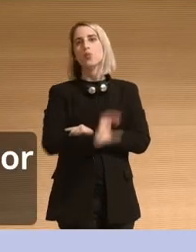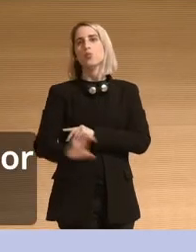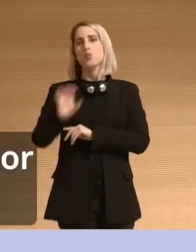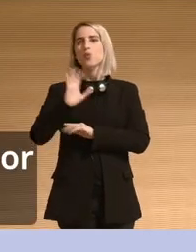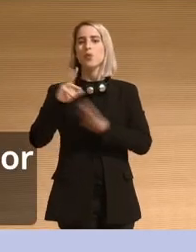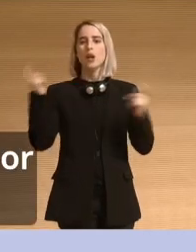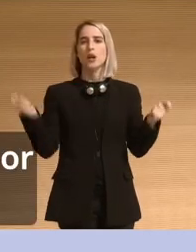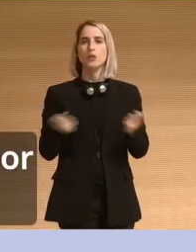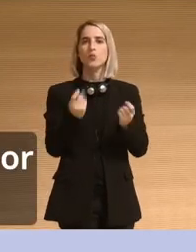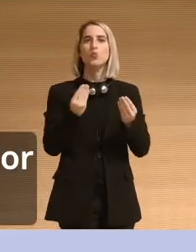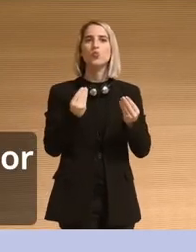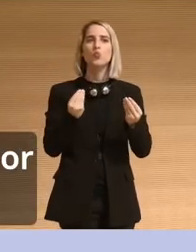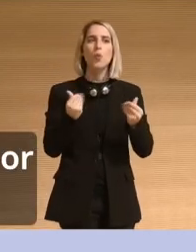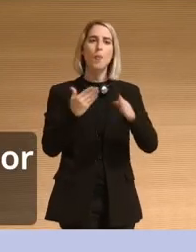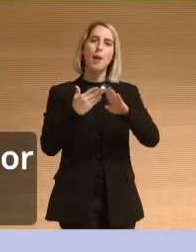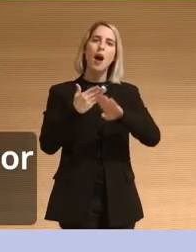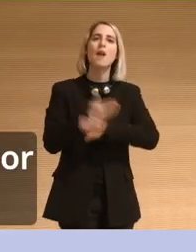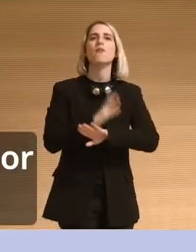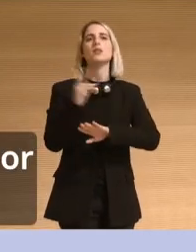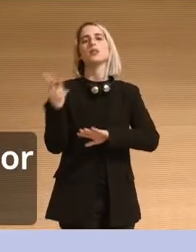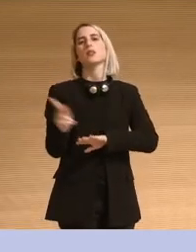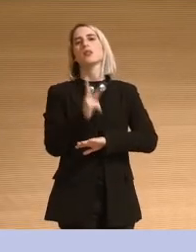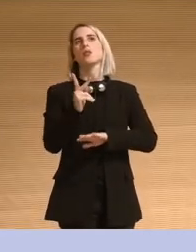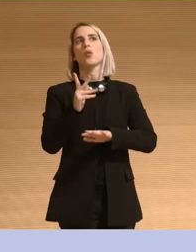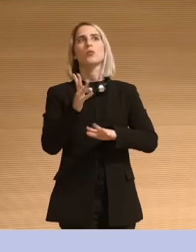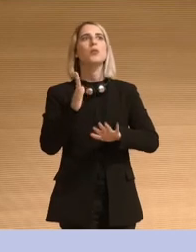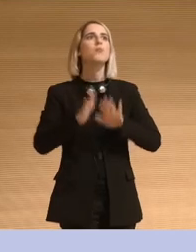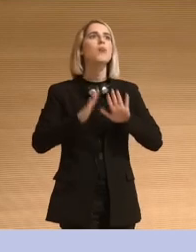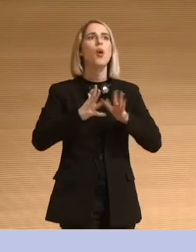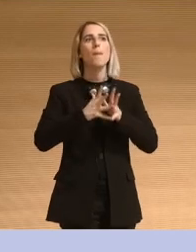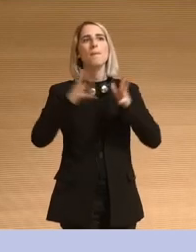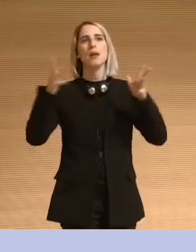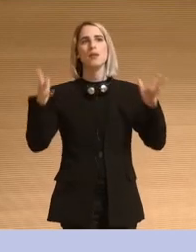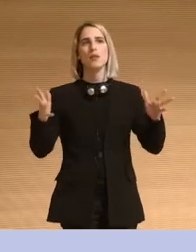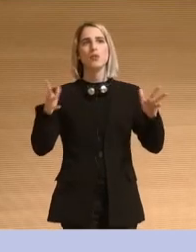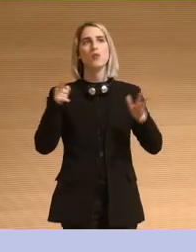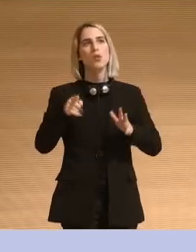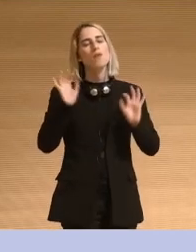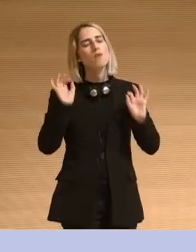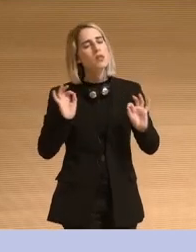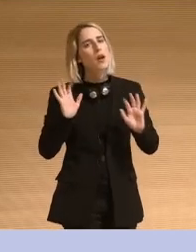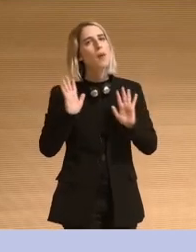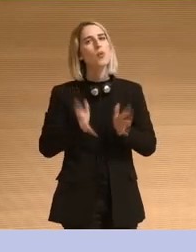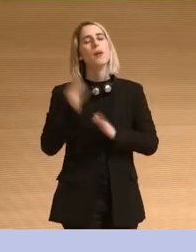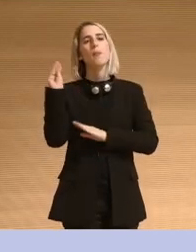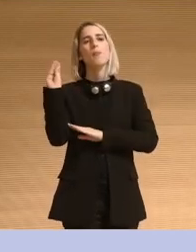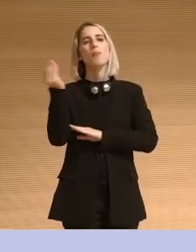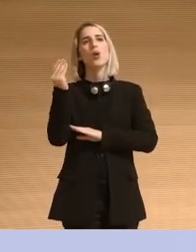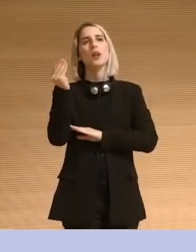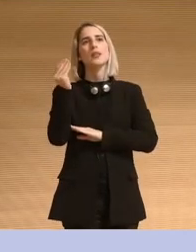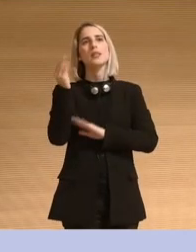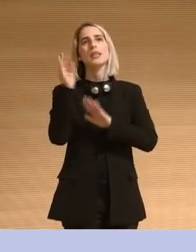μέσο παρέμβασης στην κοινότητα, όποιες μορφής και μεγέθους. Προφανώς αυτό μπορεί και να γίνει με την πολιτιστική συνταγογράφηση, αναφέρθηκε